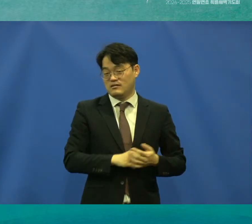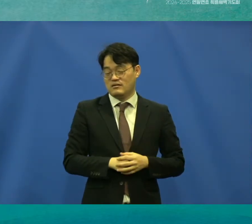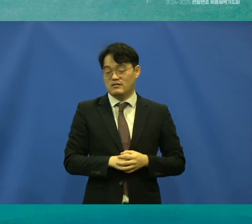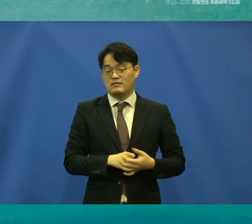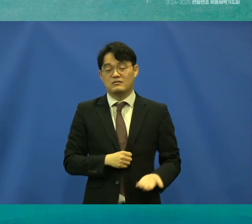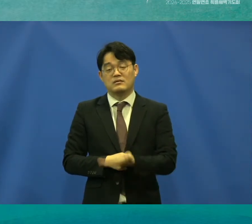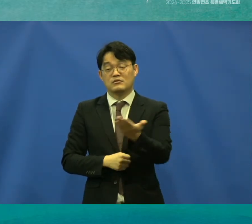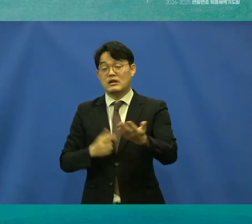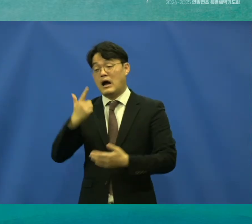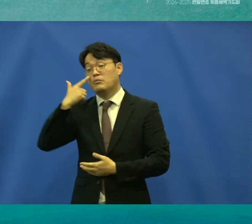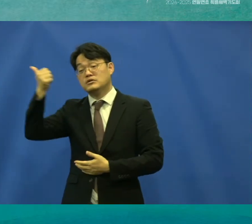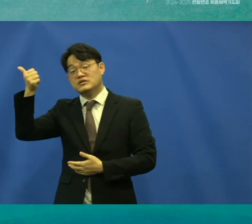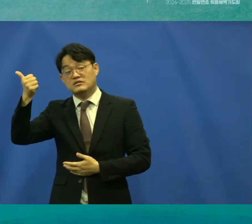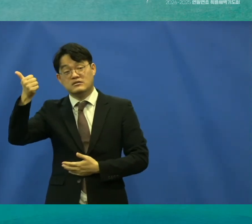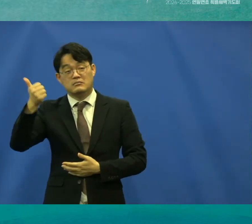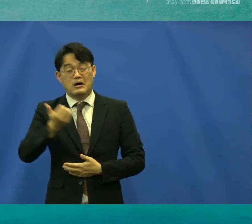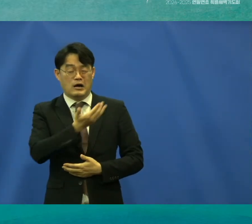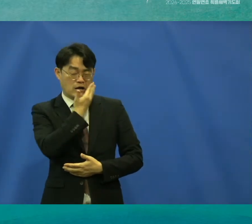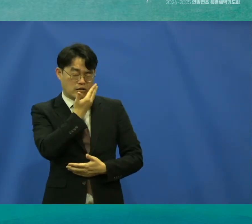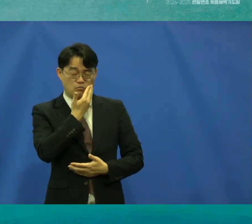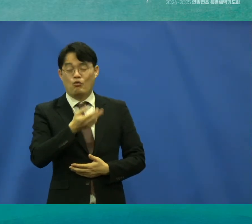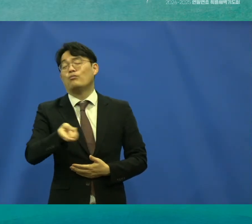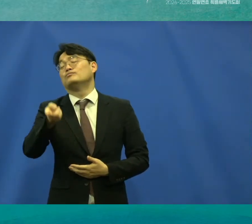아버지는 아깝지가 않아요.